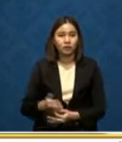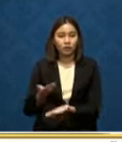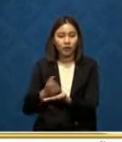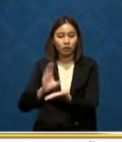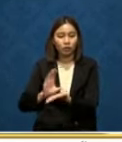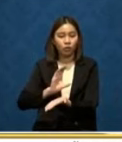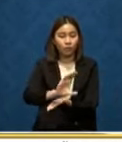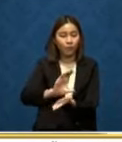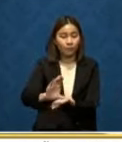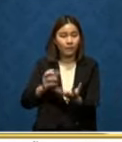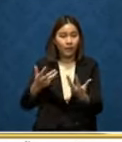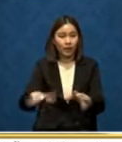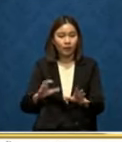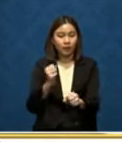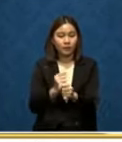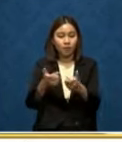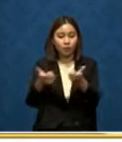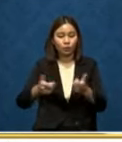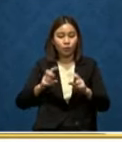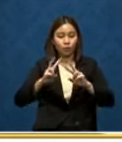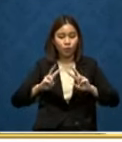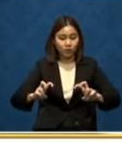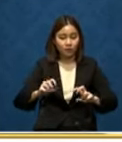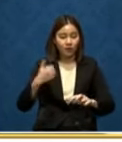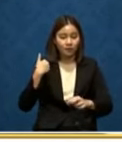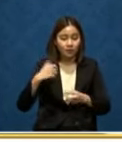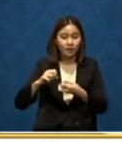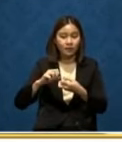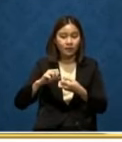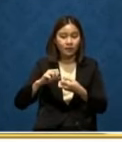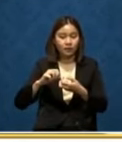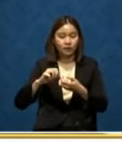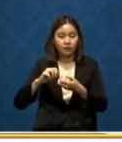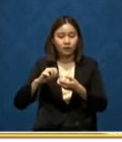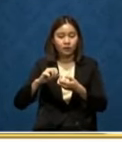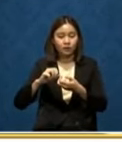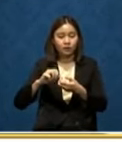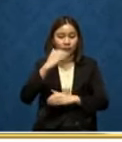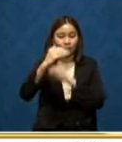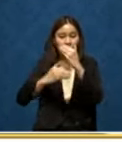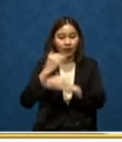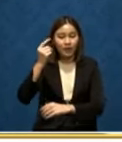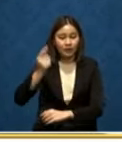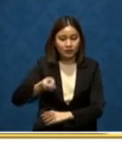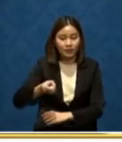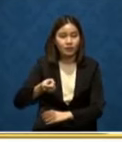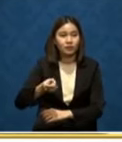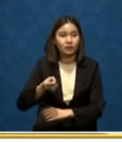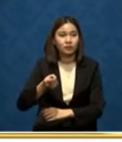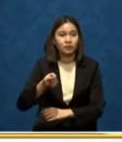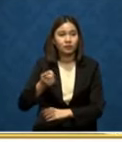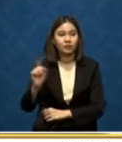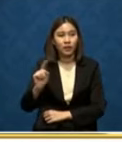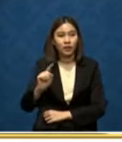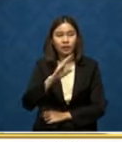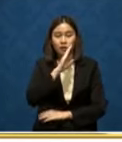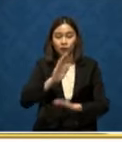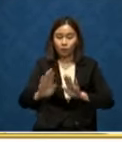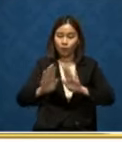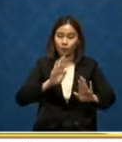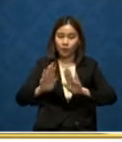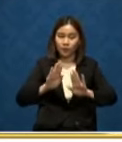งบไปแล้วเนี่ยงานวิจัยดังกล่าวถูกนำไปปรับใช้ถูกนำไปต่อยอดไปใช้จริงอย่างไรถ้าเทียบ